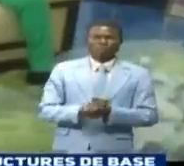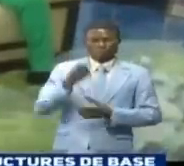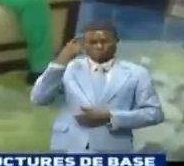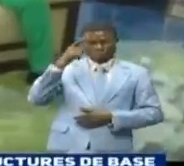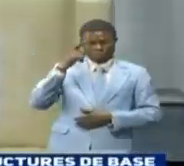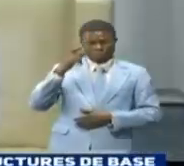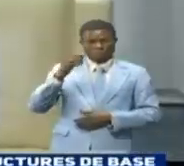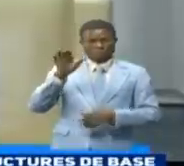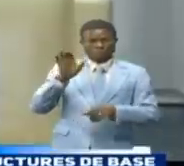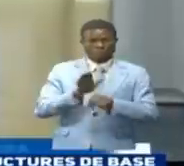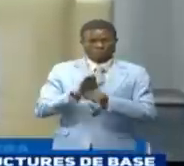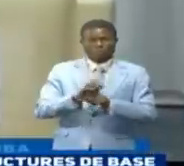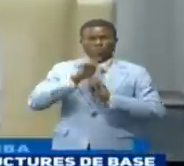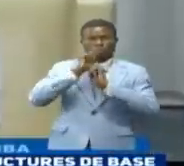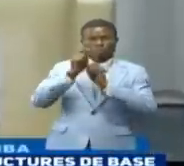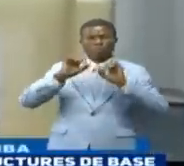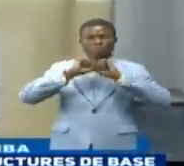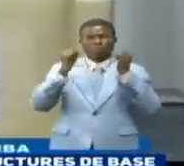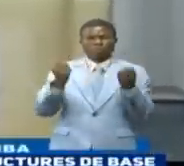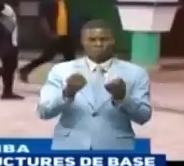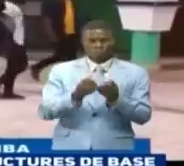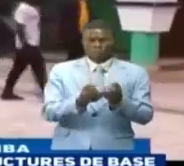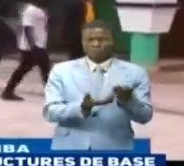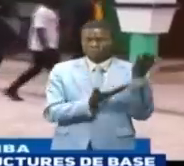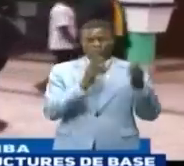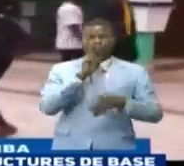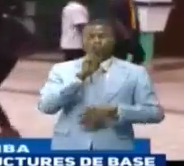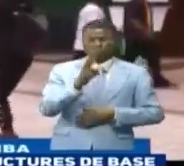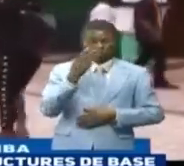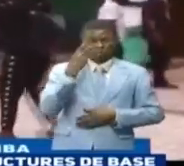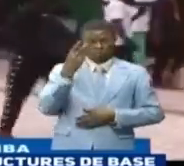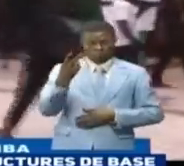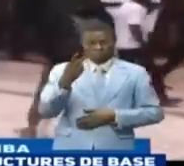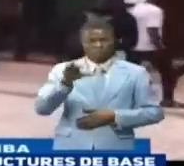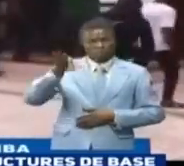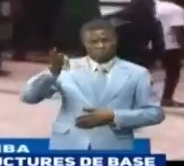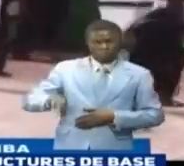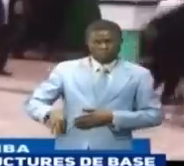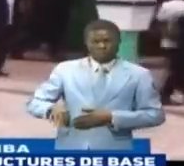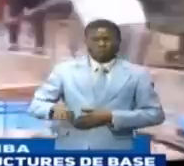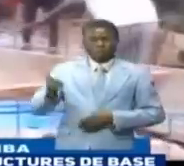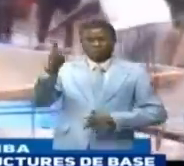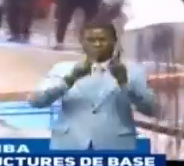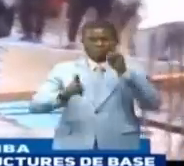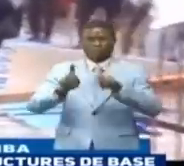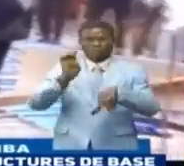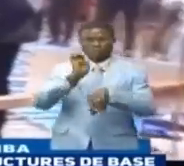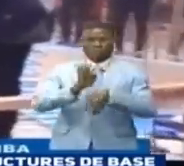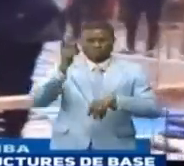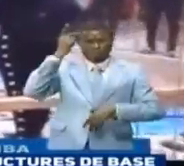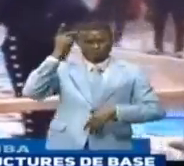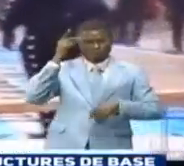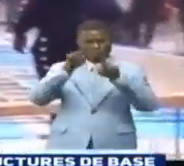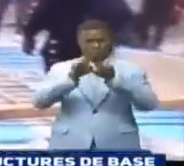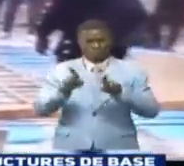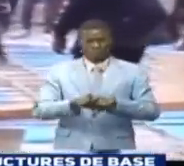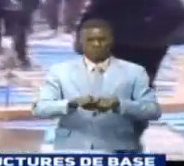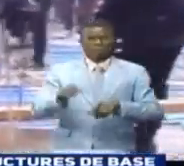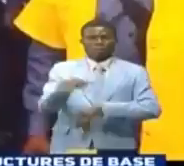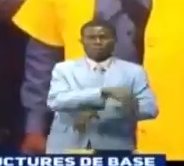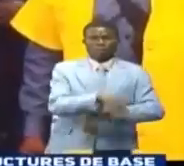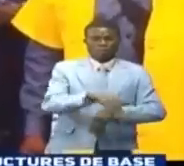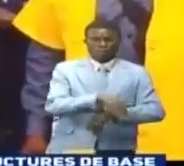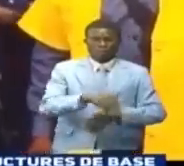ses multiples actions sociales à impact réel et visible en faveur de la population kinoise en général et des Ngiringiri